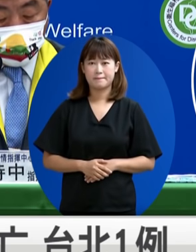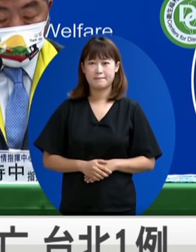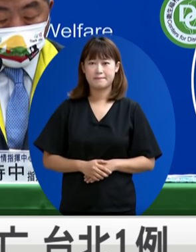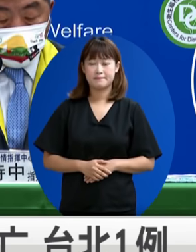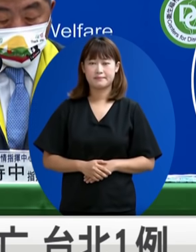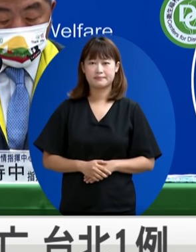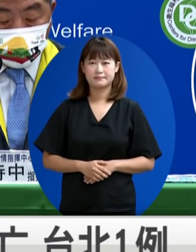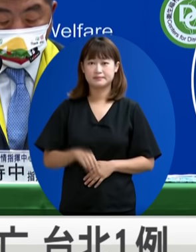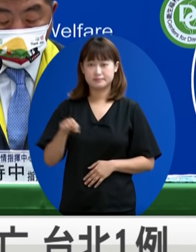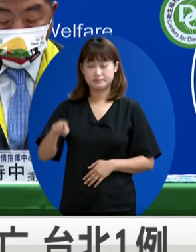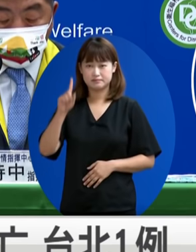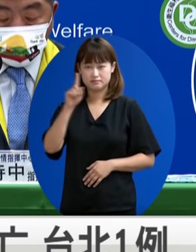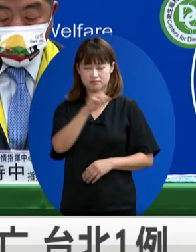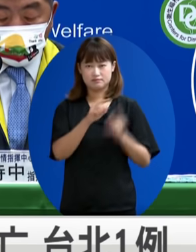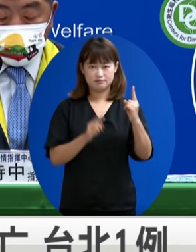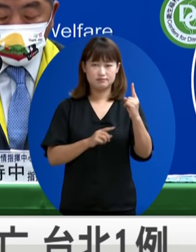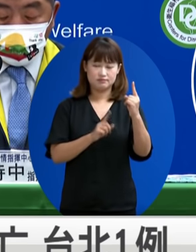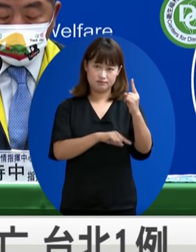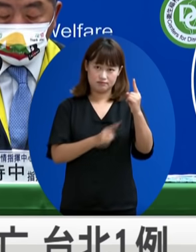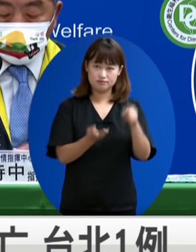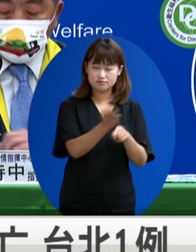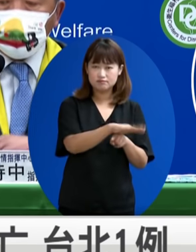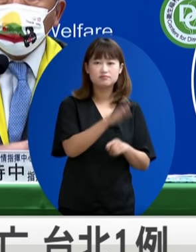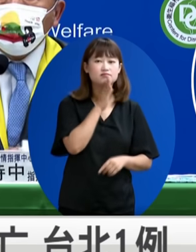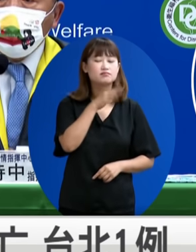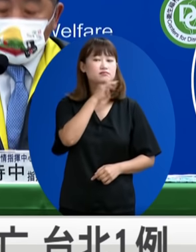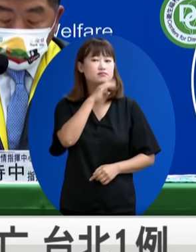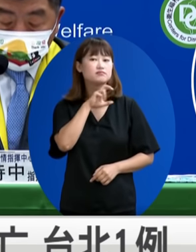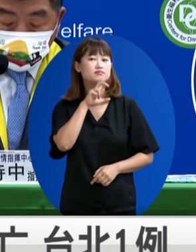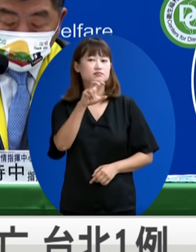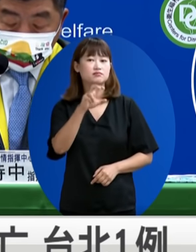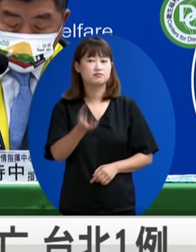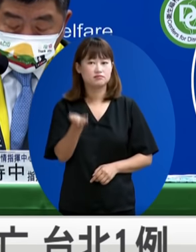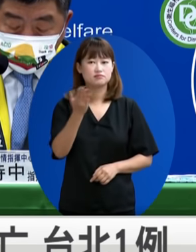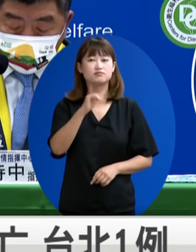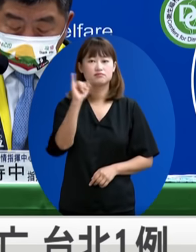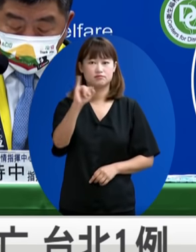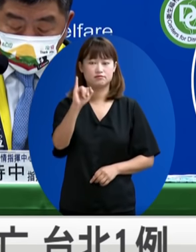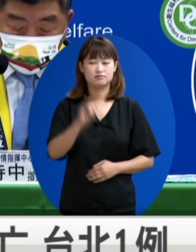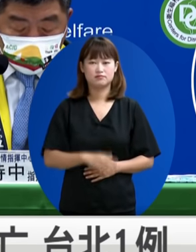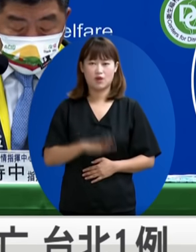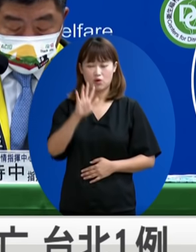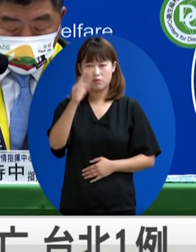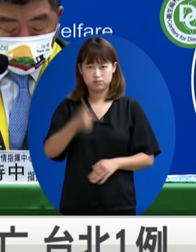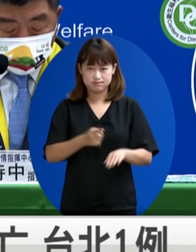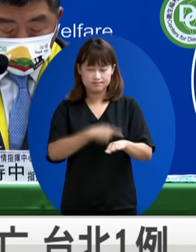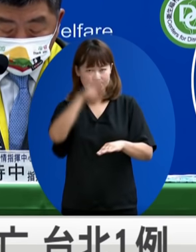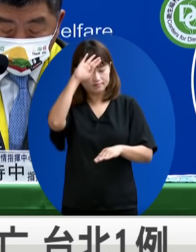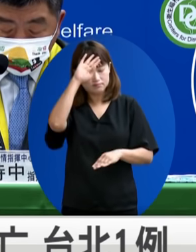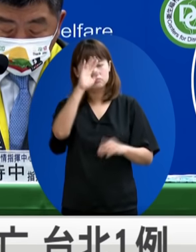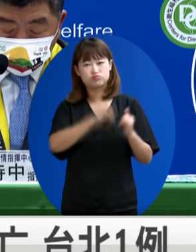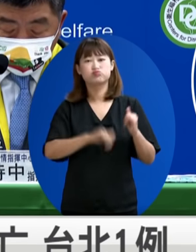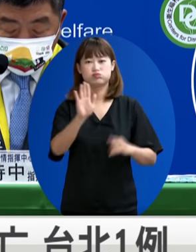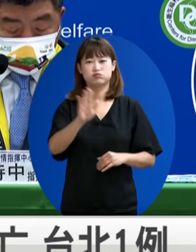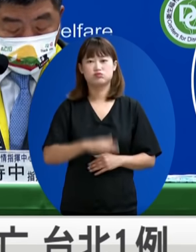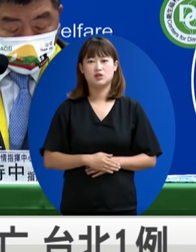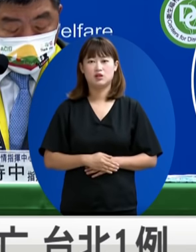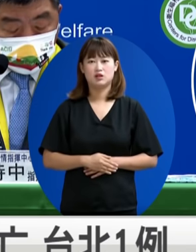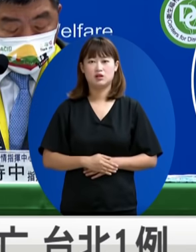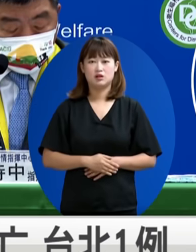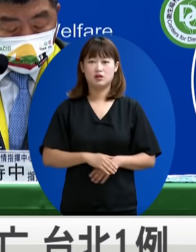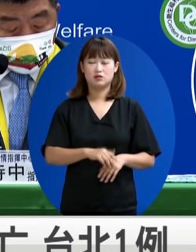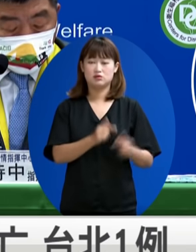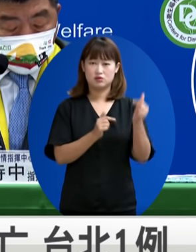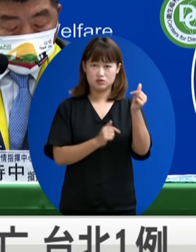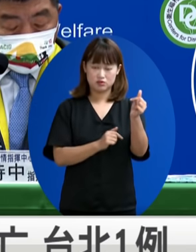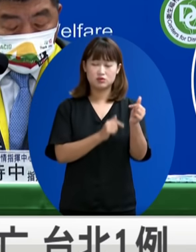那这一天一例死亡的个案是70多岁的女性，那有慢性病史，那还有跟确诊者的